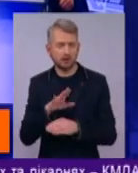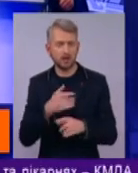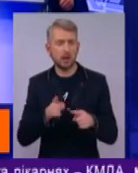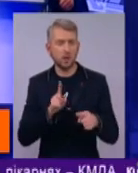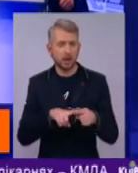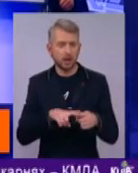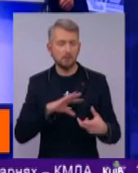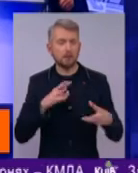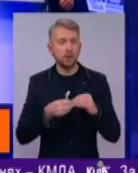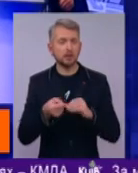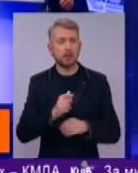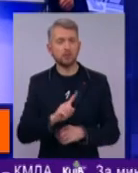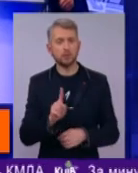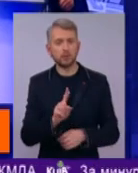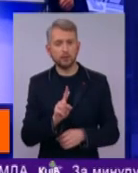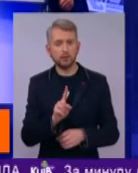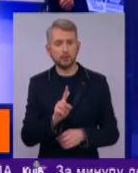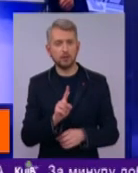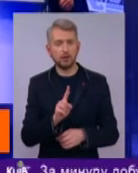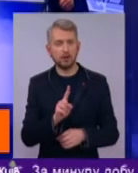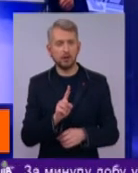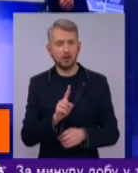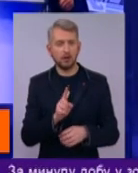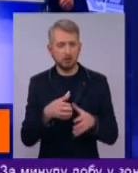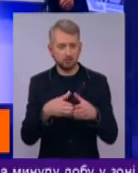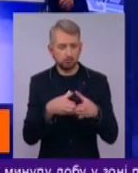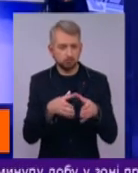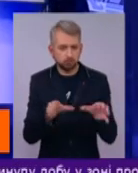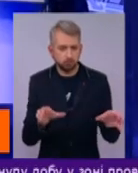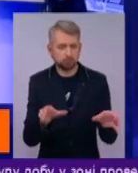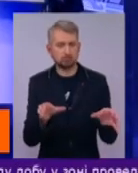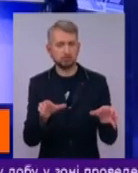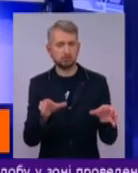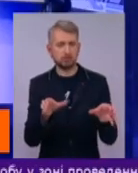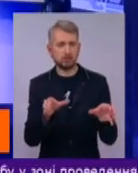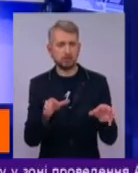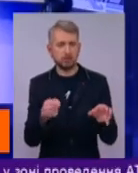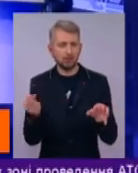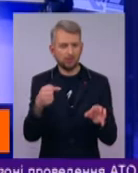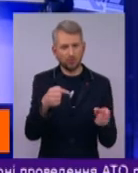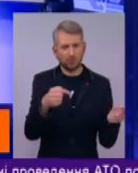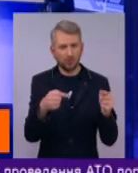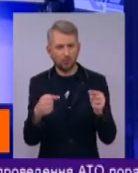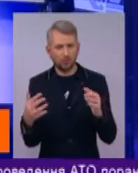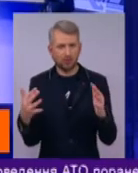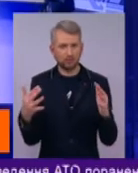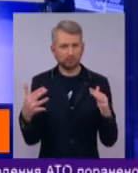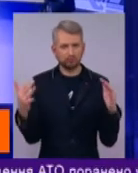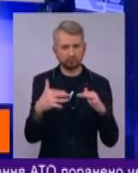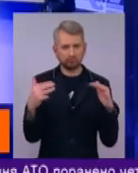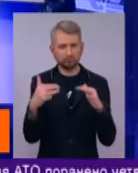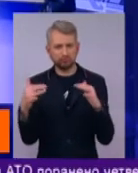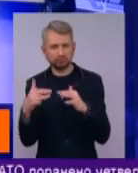которые приводят к тому, что раскалывают движение, натравливают друг на друга различные